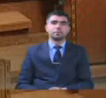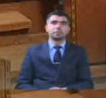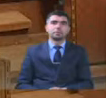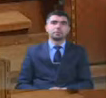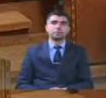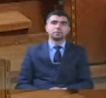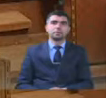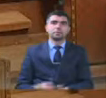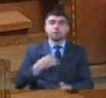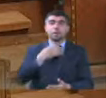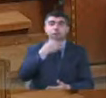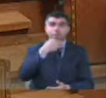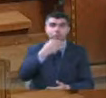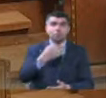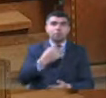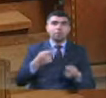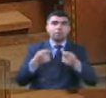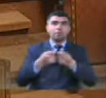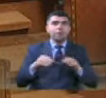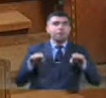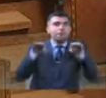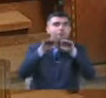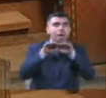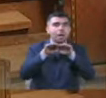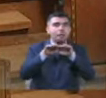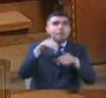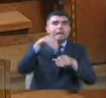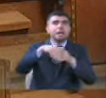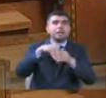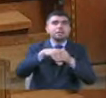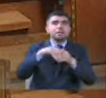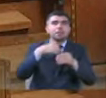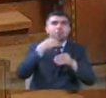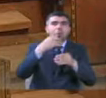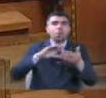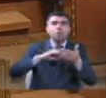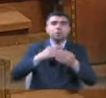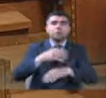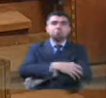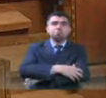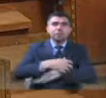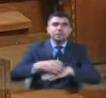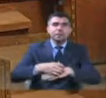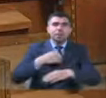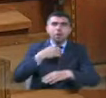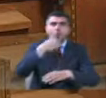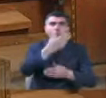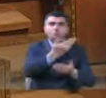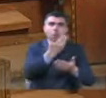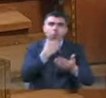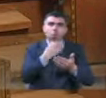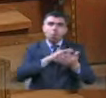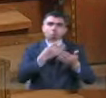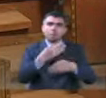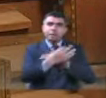ما دام يبدو ان هنالك انسجام بين اخوان المعارضه غير يقولوا لي انا شنو ندير مع الفقراء اللي قالوها لي وكانت في الامكانيه